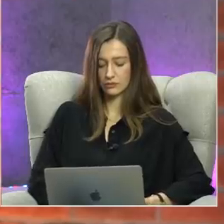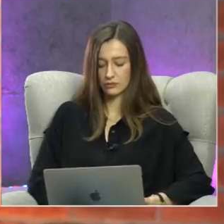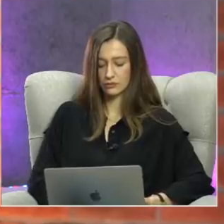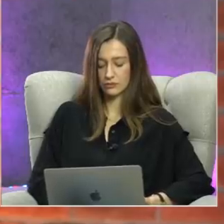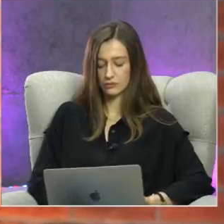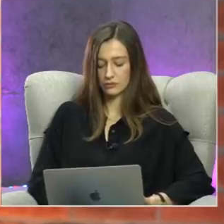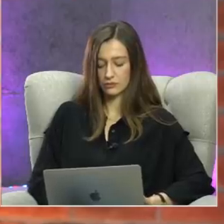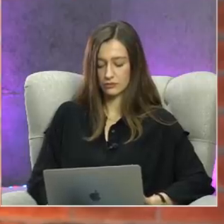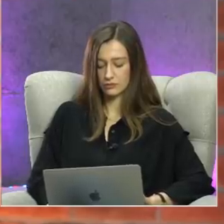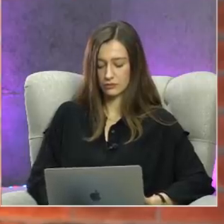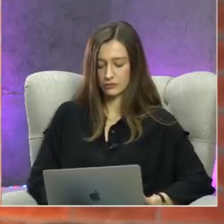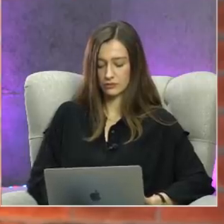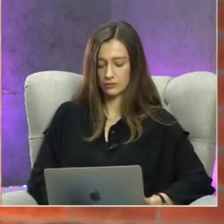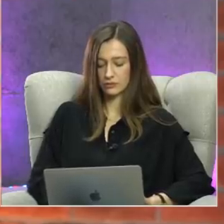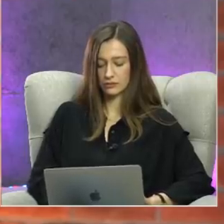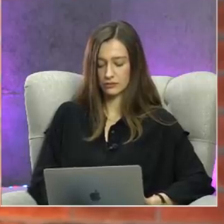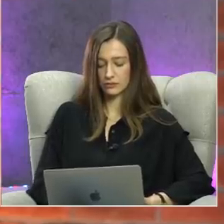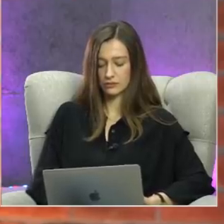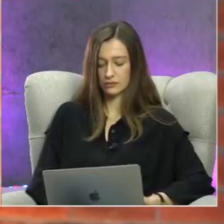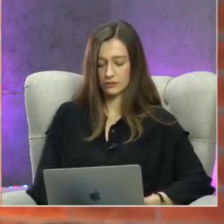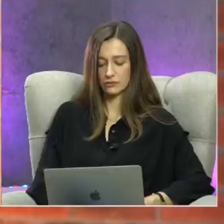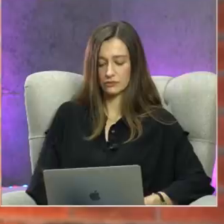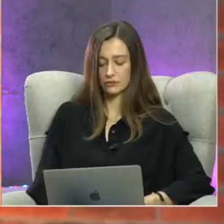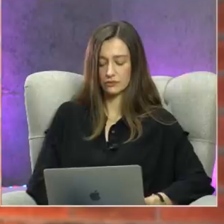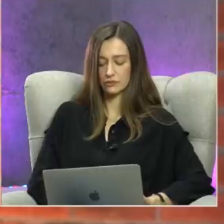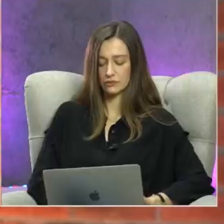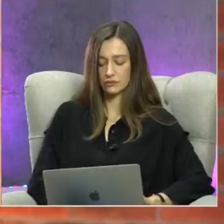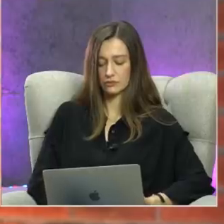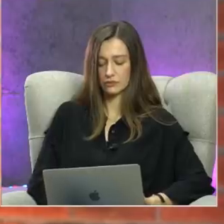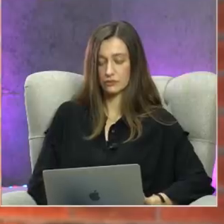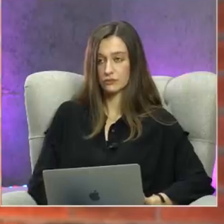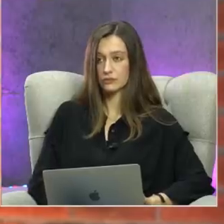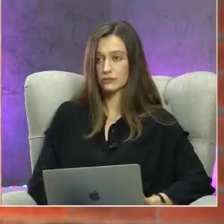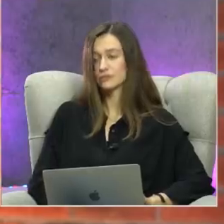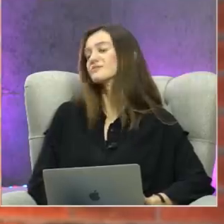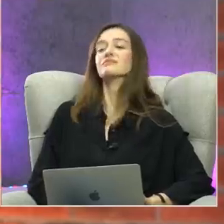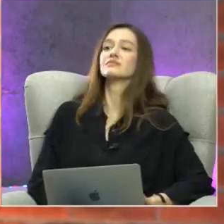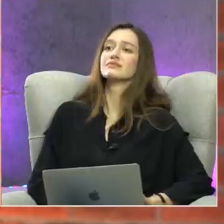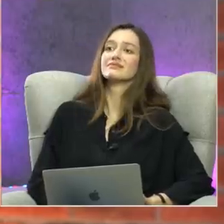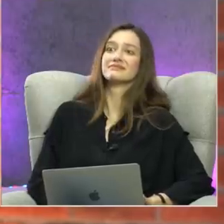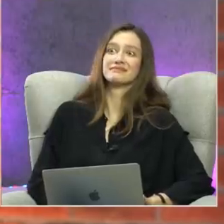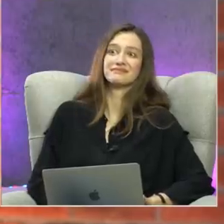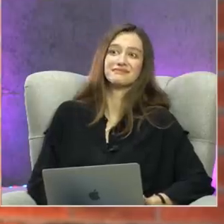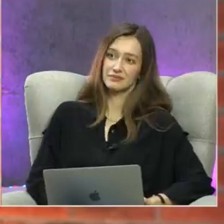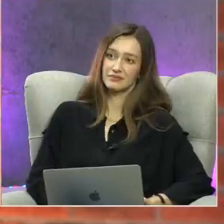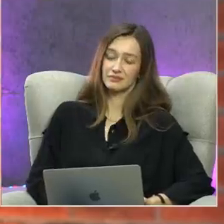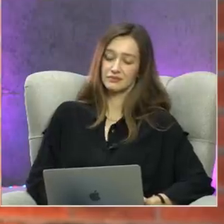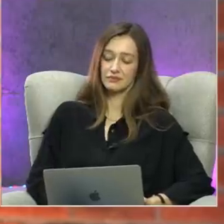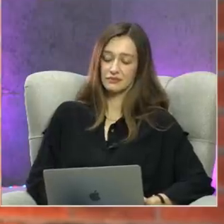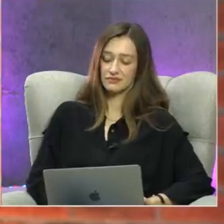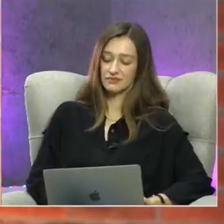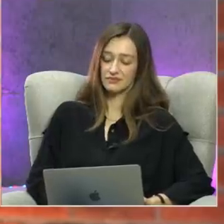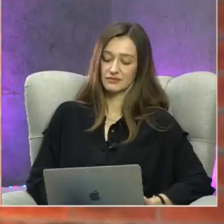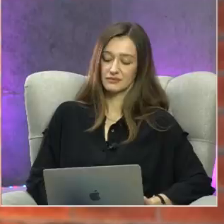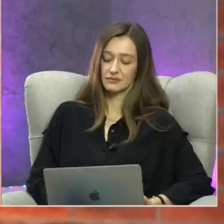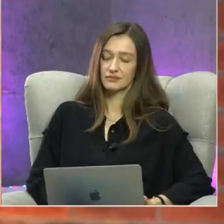eder. Maalesef birçok gelenekte böyle bir şey var yani. Kertenkele gördüğümü kapsayın. Yılanı küçükken başını ezeceksin diye laf var ya. O